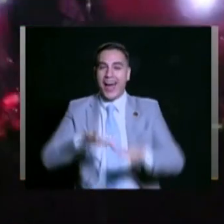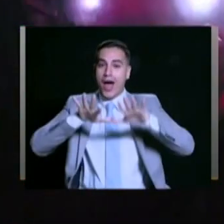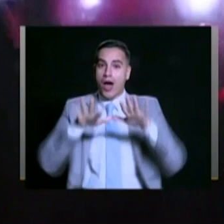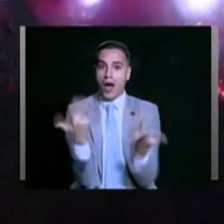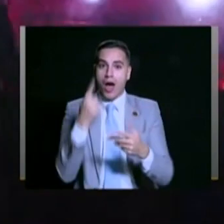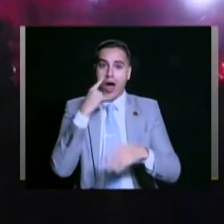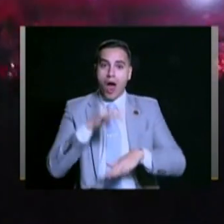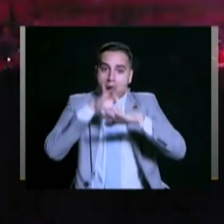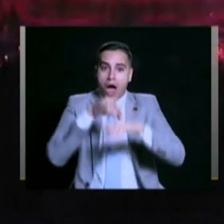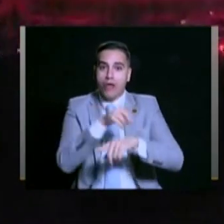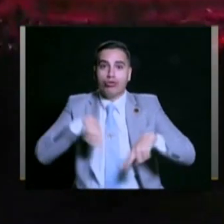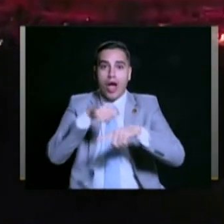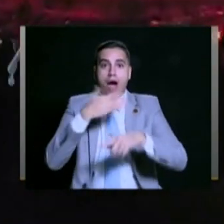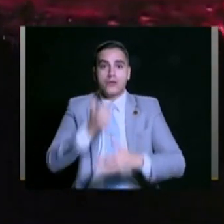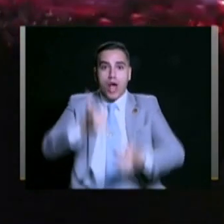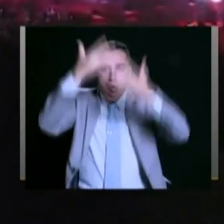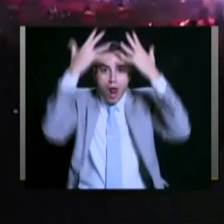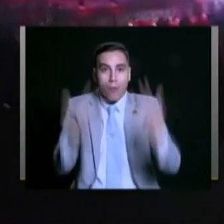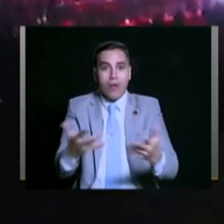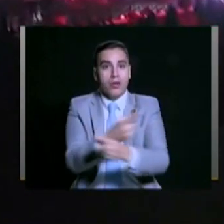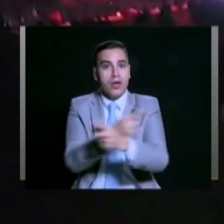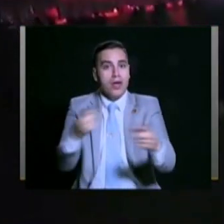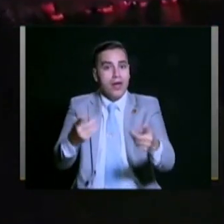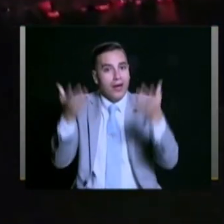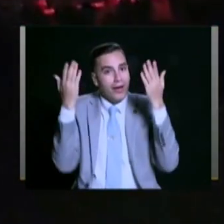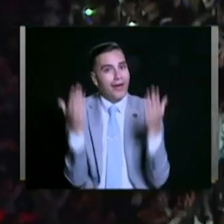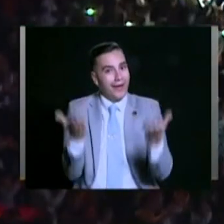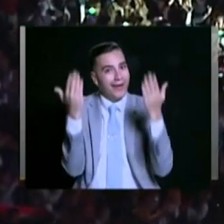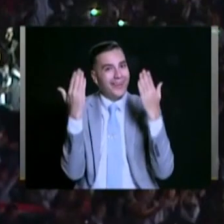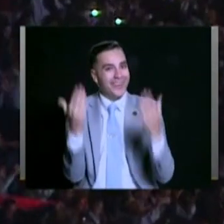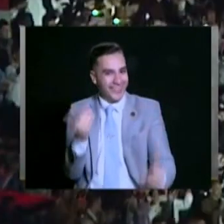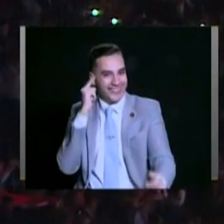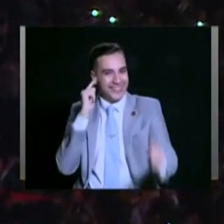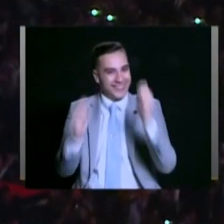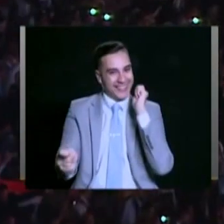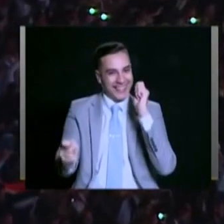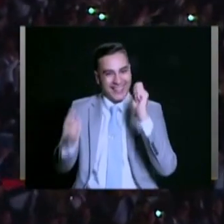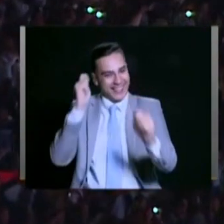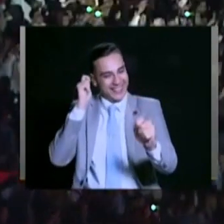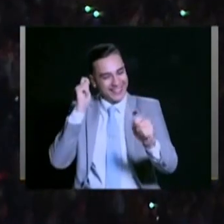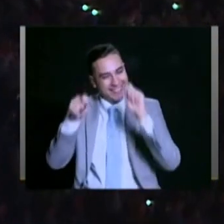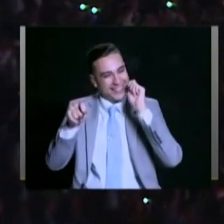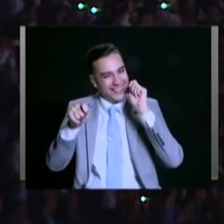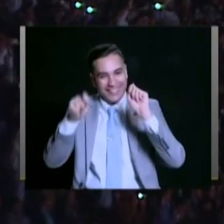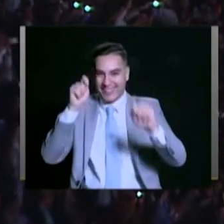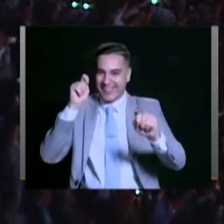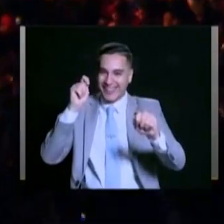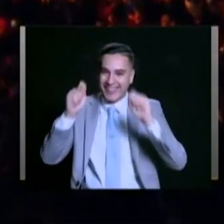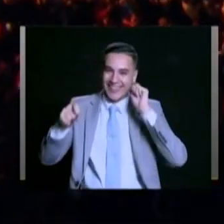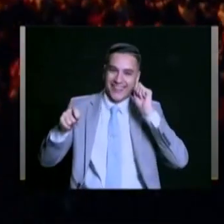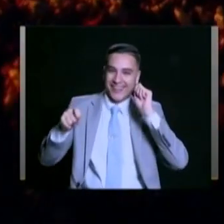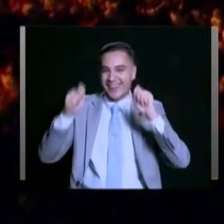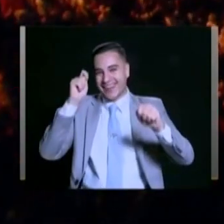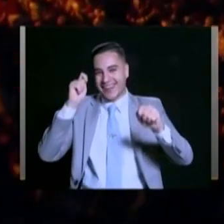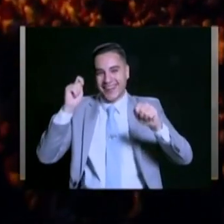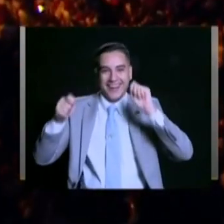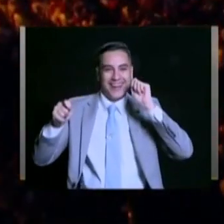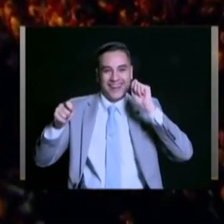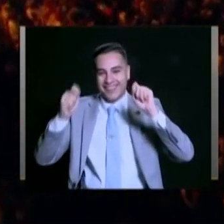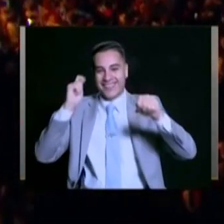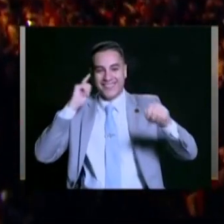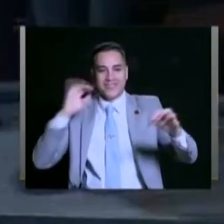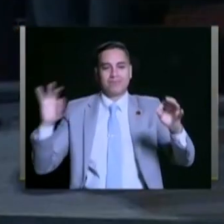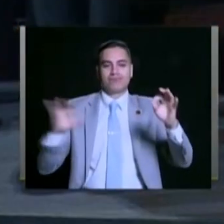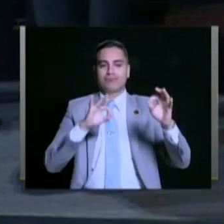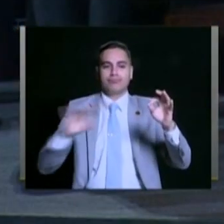ده ما كانش موجود كليه تربيه نوعيه دلوقتي لذوي الاعاقه بتستقبل الصم وبتخرجهم وفي نجاحات كبيره